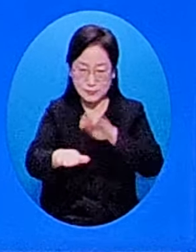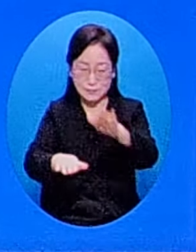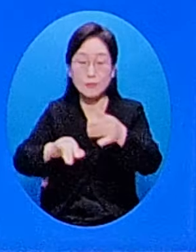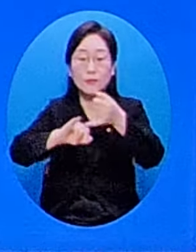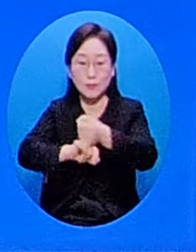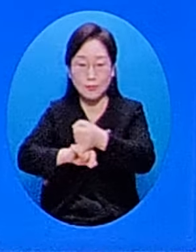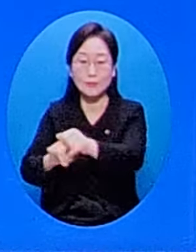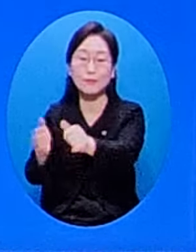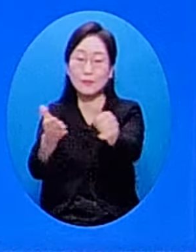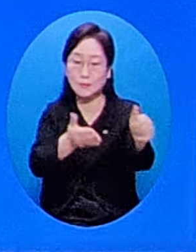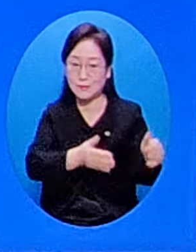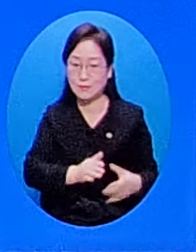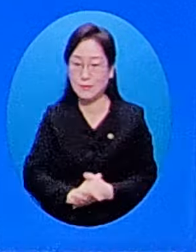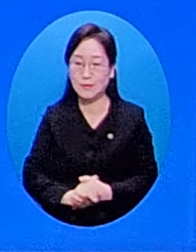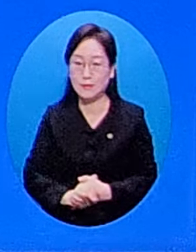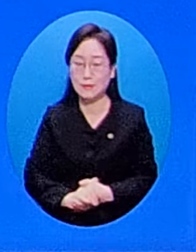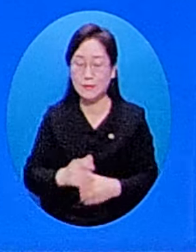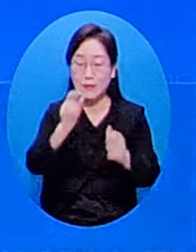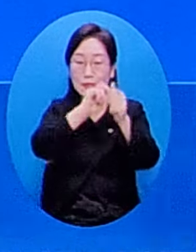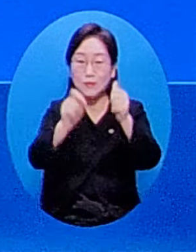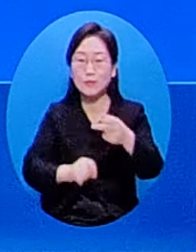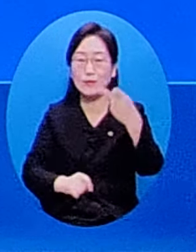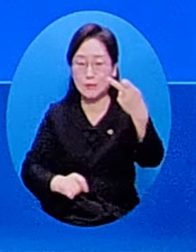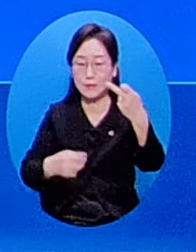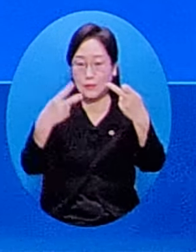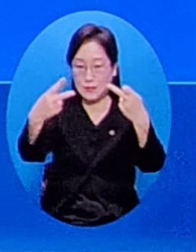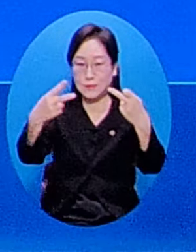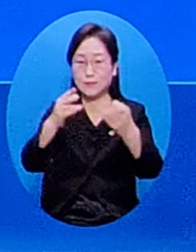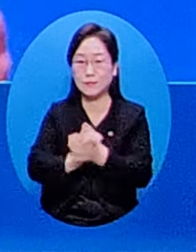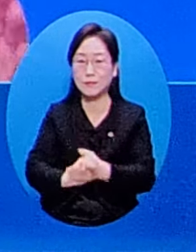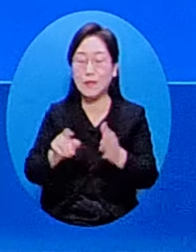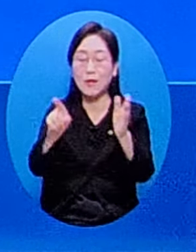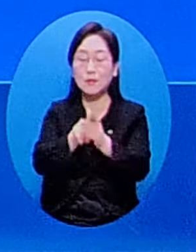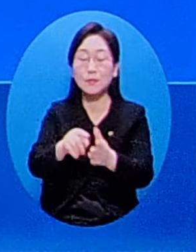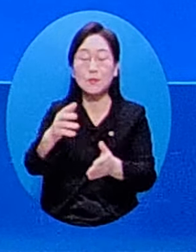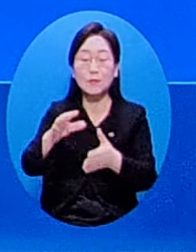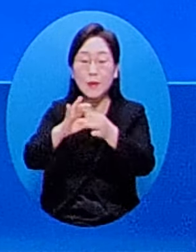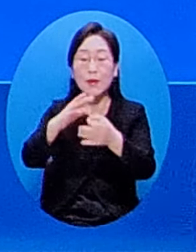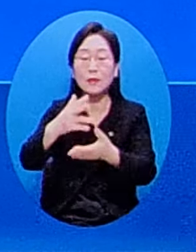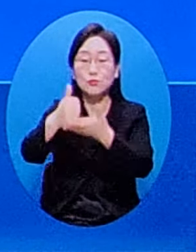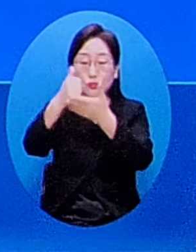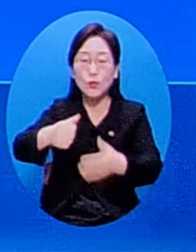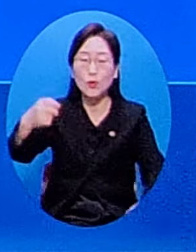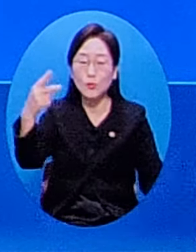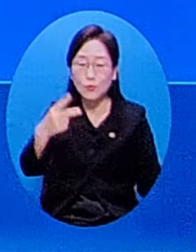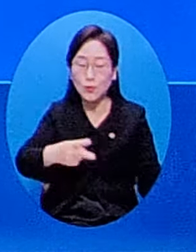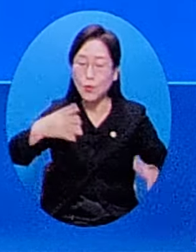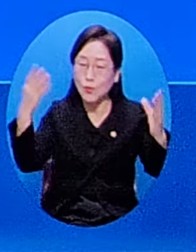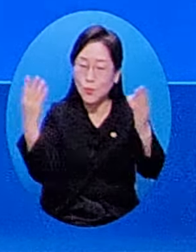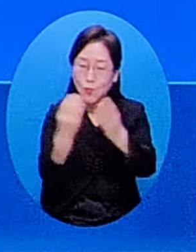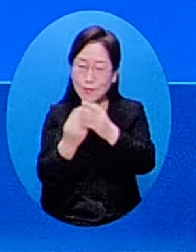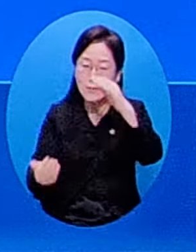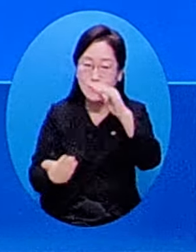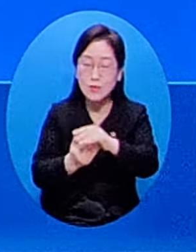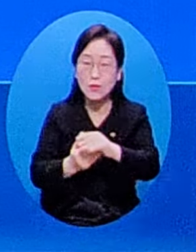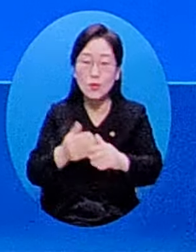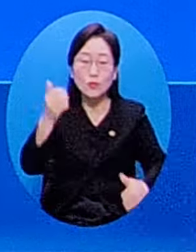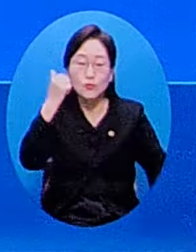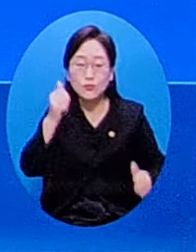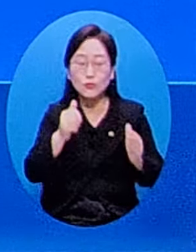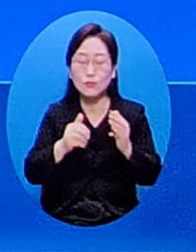모두가 되어야 할 것입니다. 히브리서 12장 2절을 말씀합니다. 믿음의 주요 또 온전하게 하시는